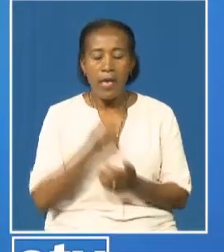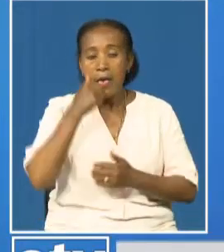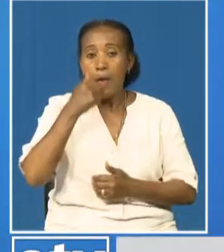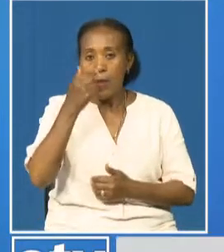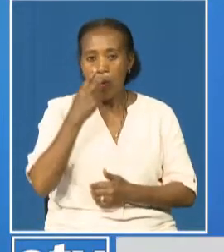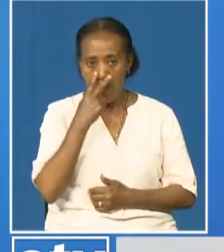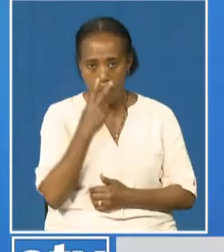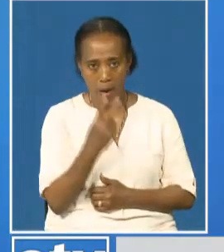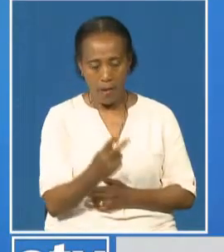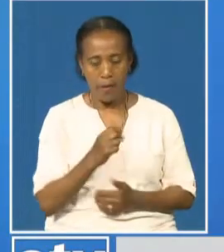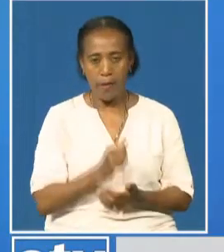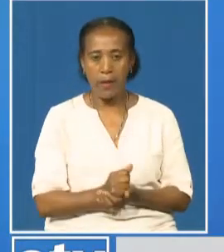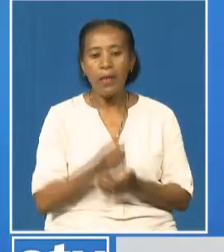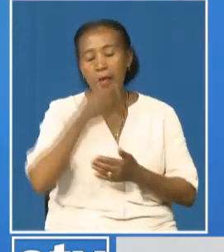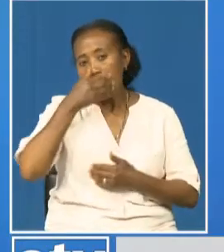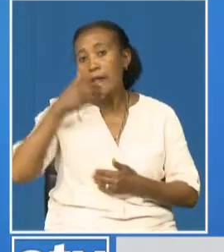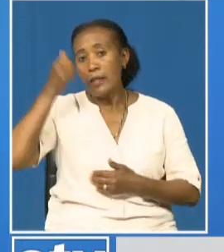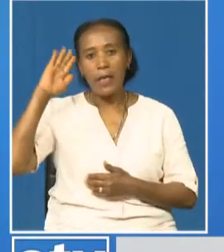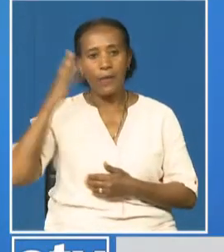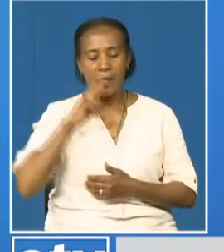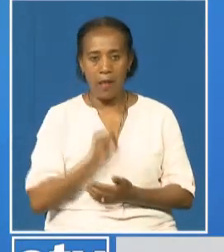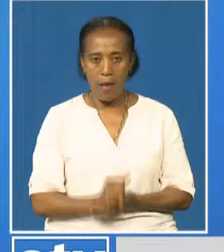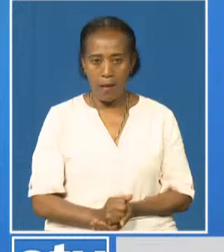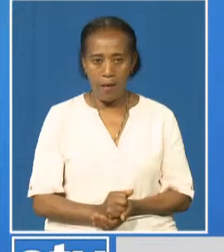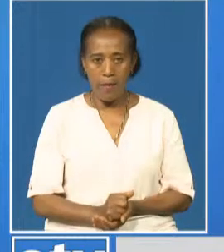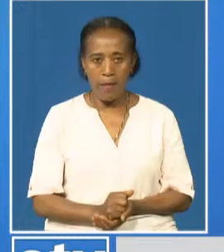የሚለው ማየት የተሻለ ይመስለኛል።